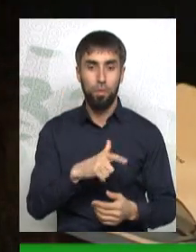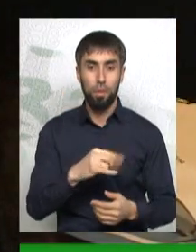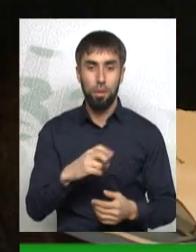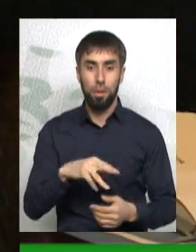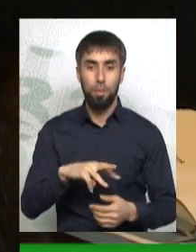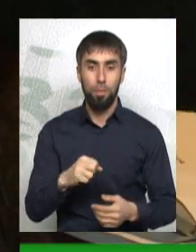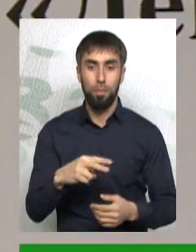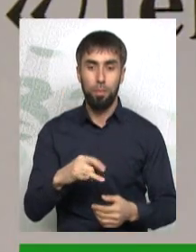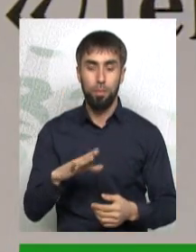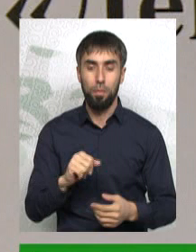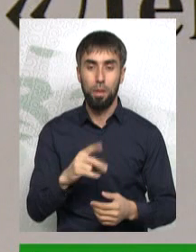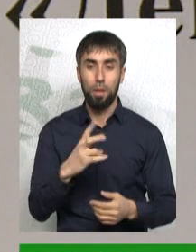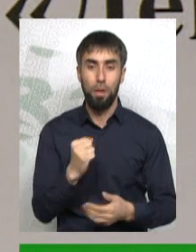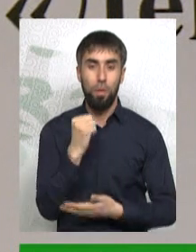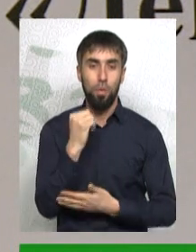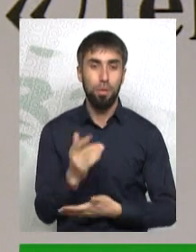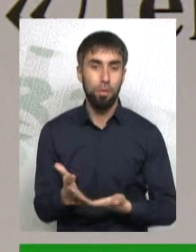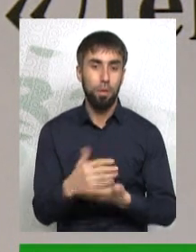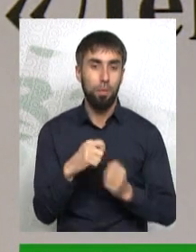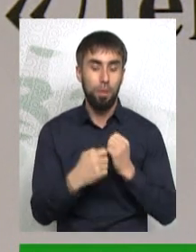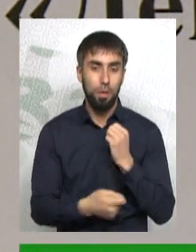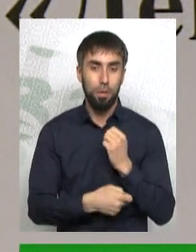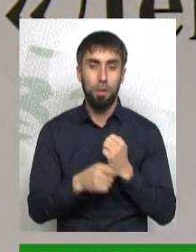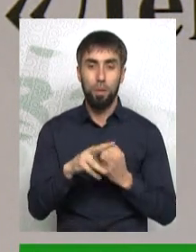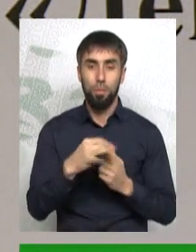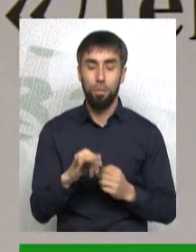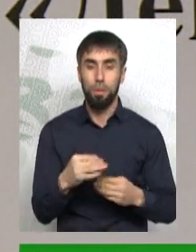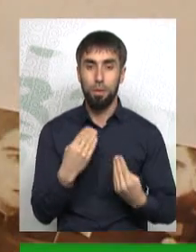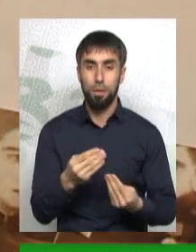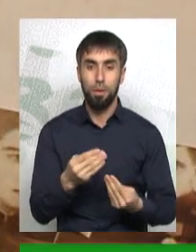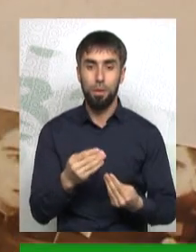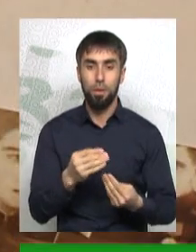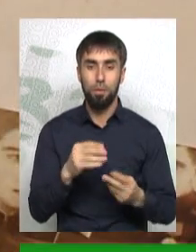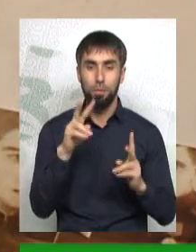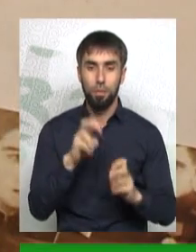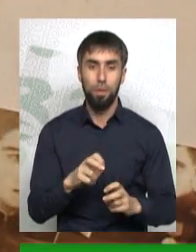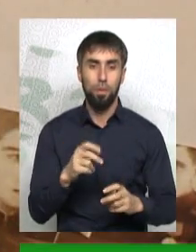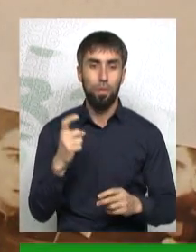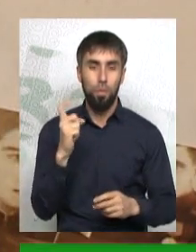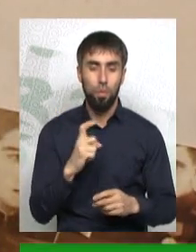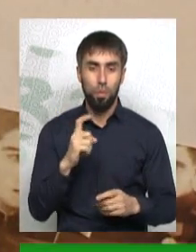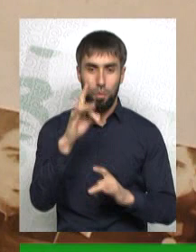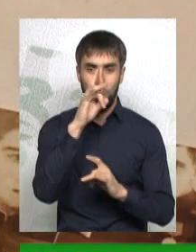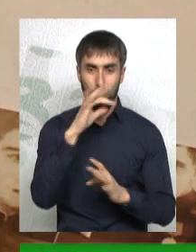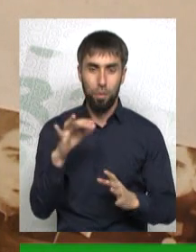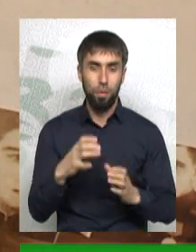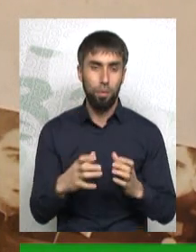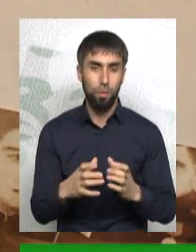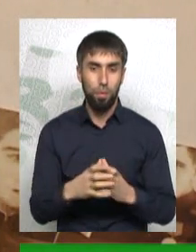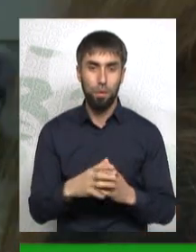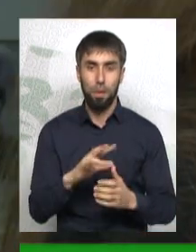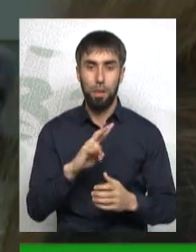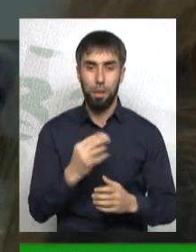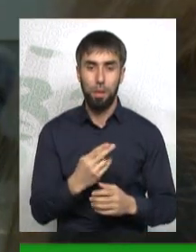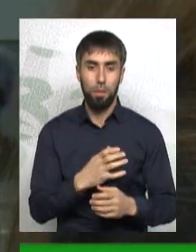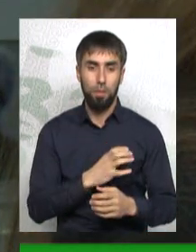Мальсагова. На основе собранных материалов, экспонатов и документов в музее предоставлены археологические, художественные и культурно-исторические составляющие